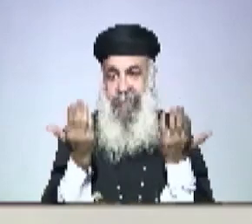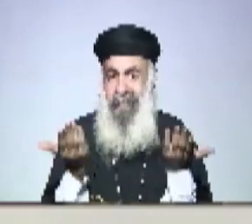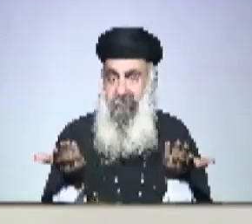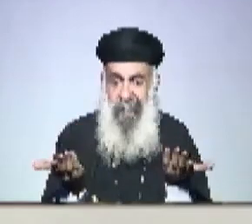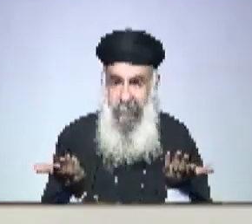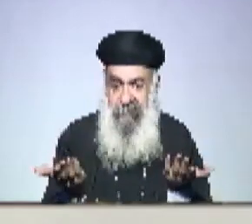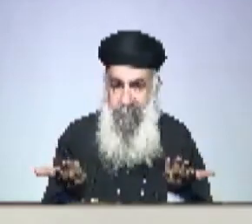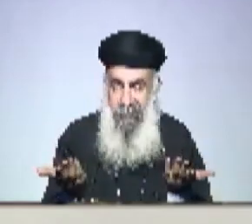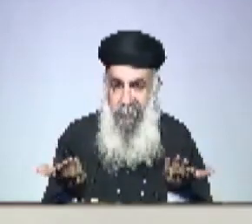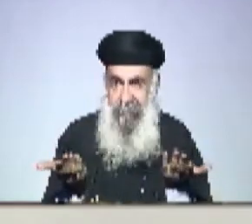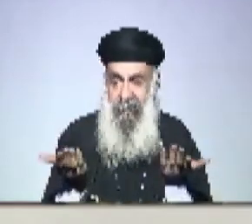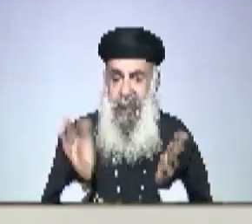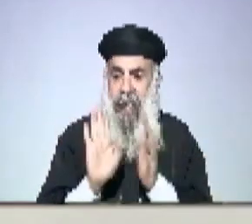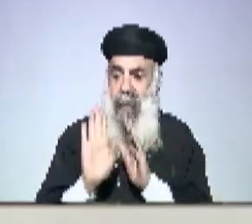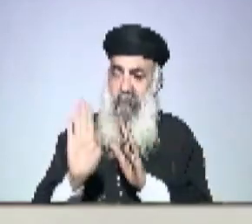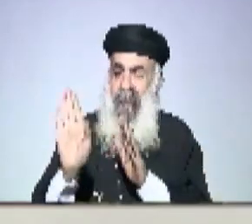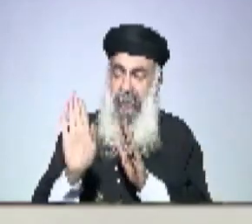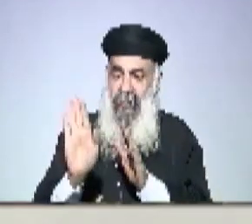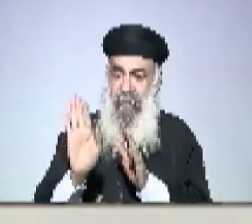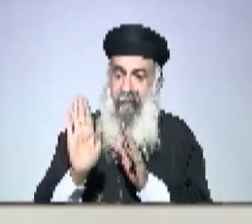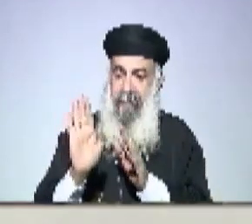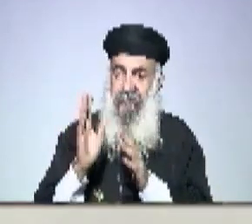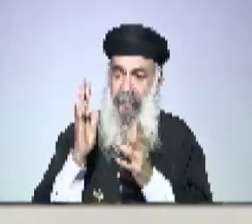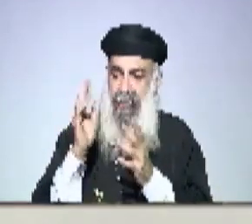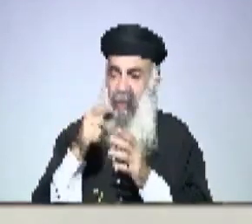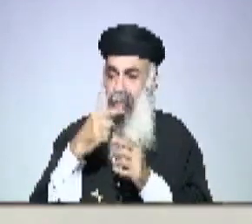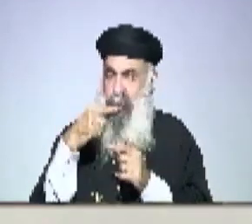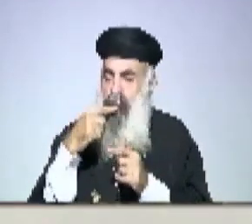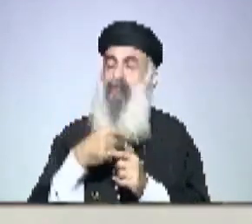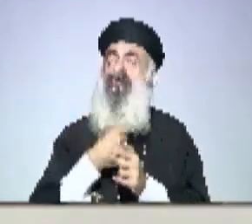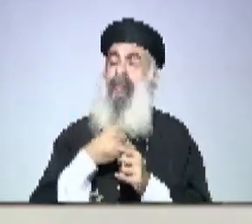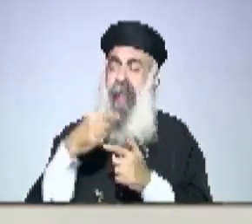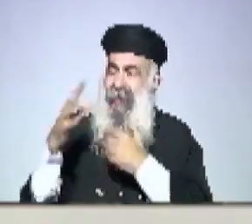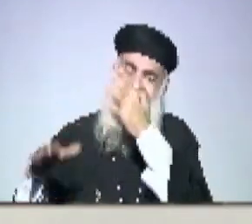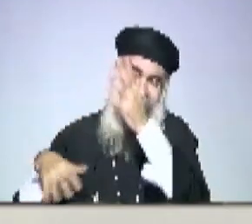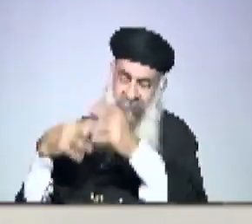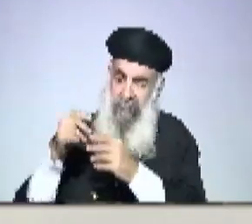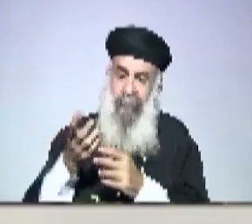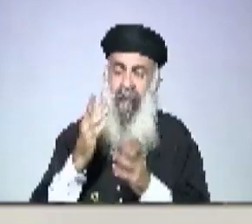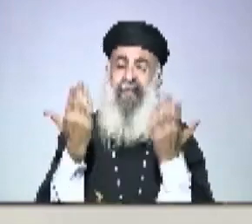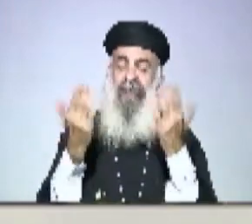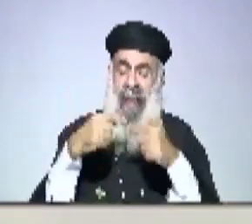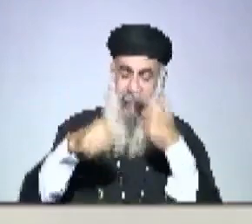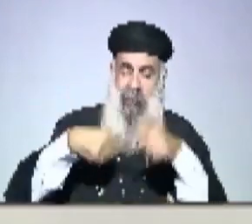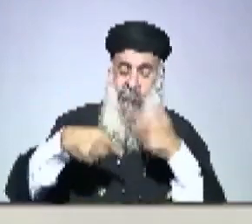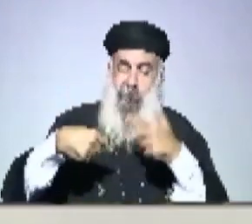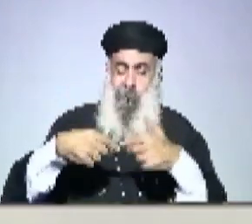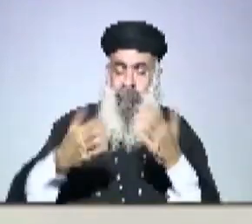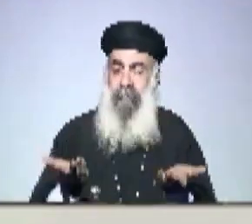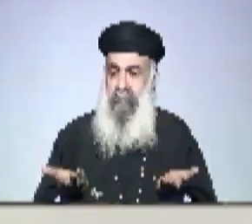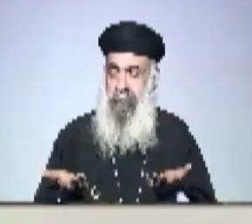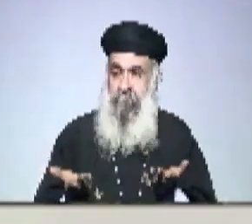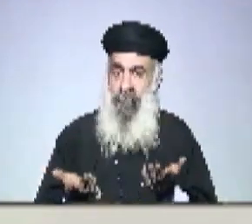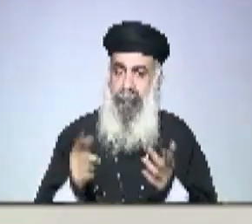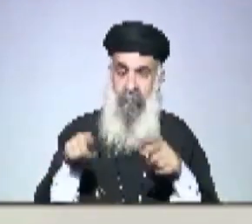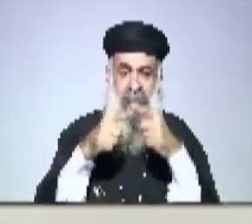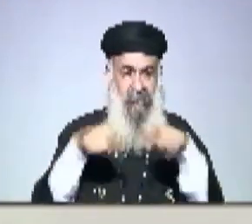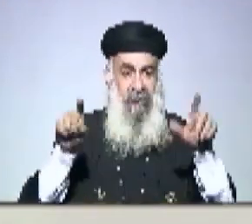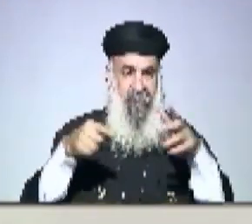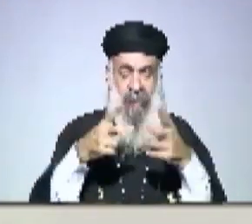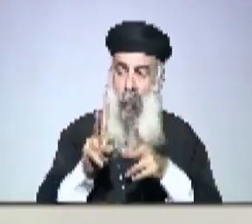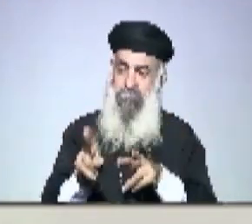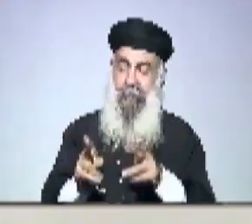الصلاه امنع الناس من الشوشره اثناء الصلاه امنع الناس من الكروته في القداس امنع الناس ان هم ما يقولوش